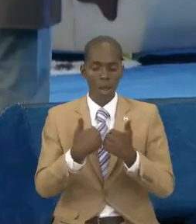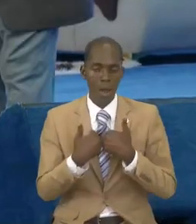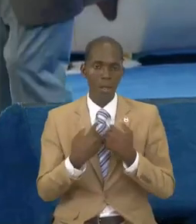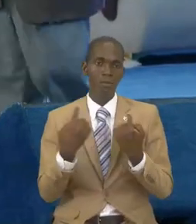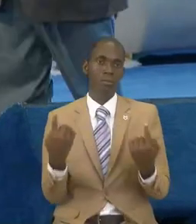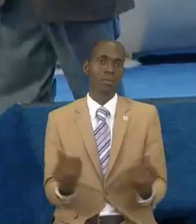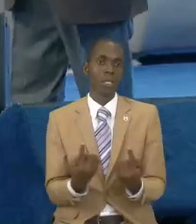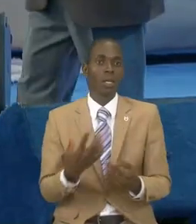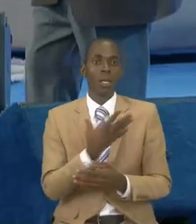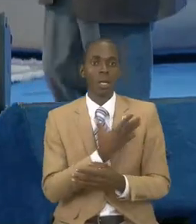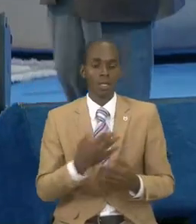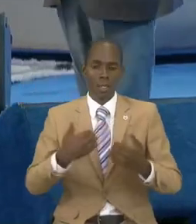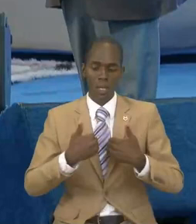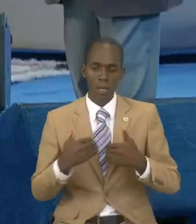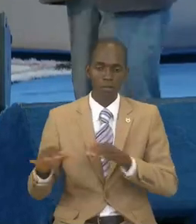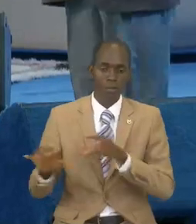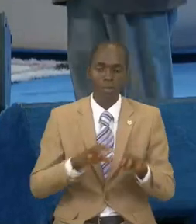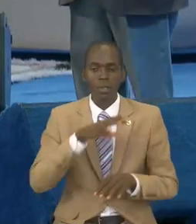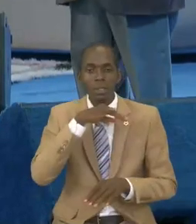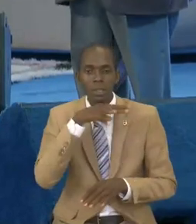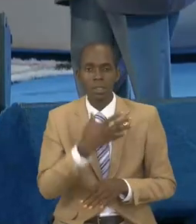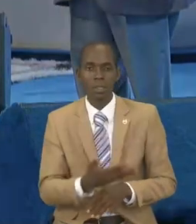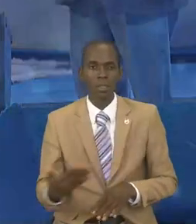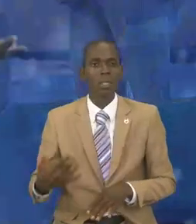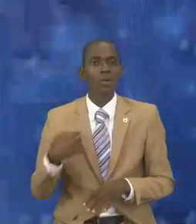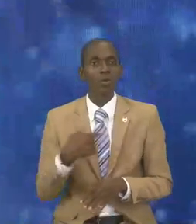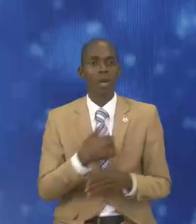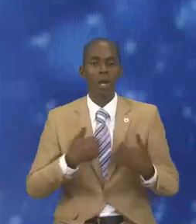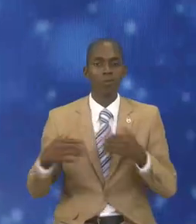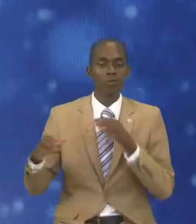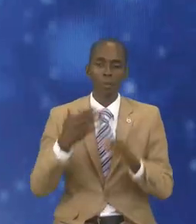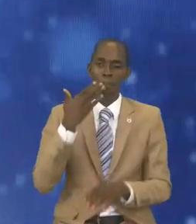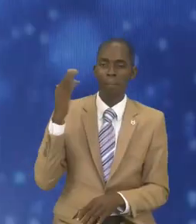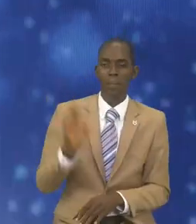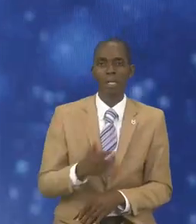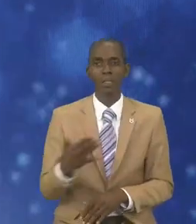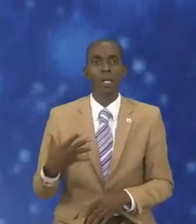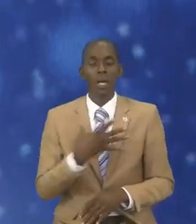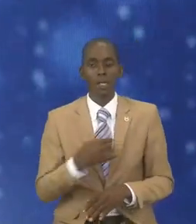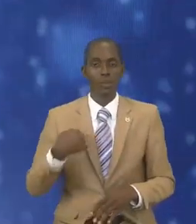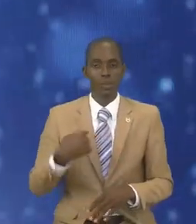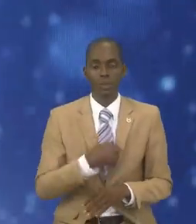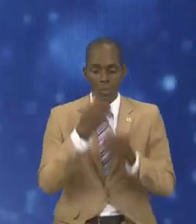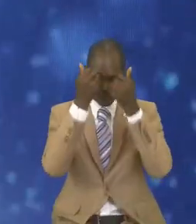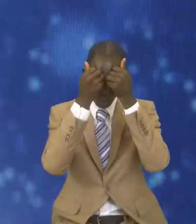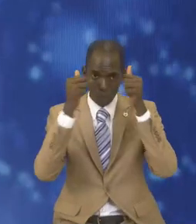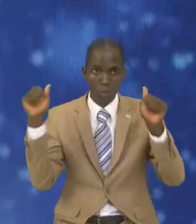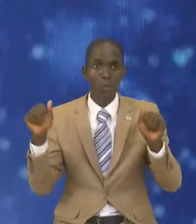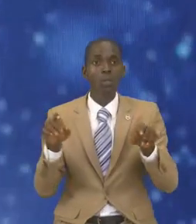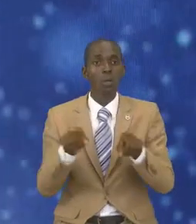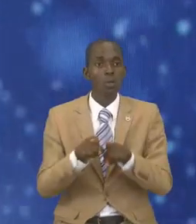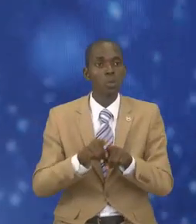péché, nous avons commis l'iniquité, nous avons été méchants et rebelles, nous nous sommes détournés de